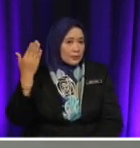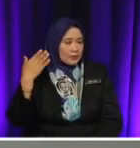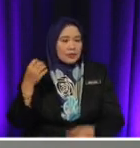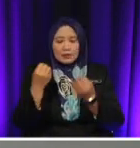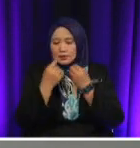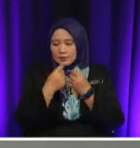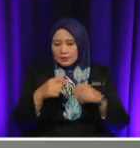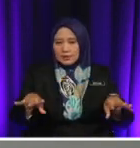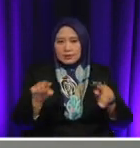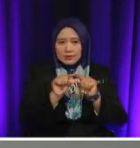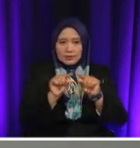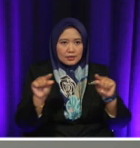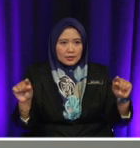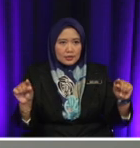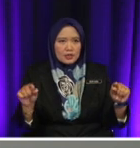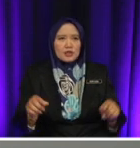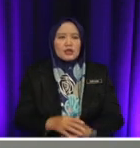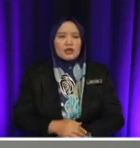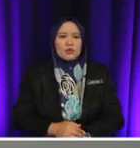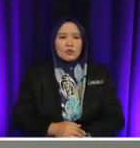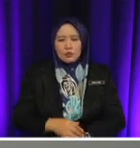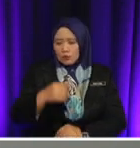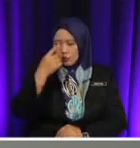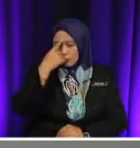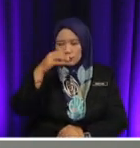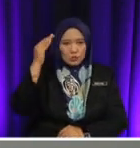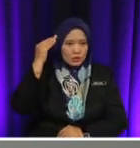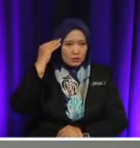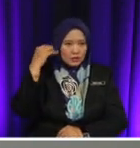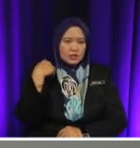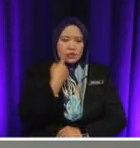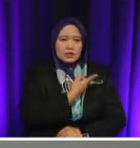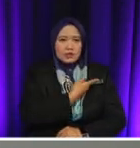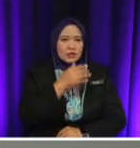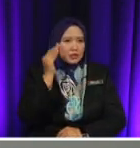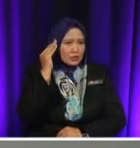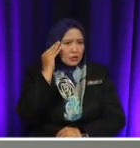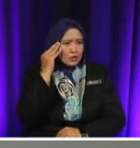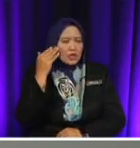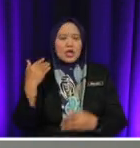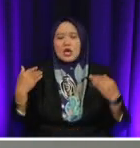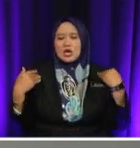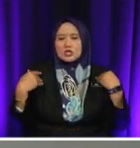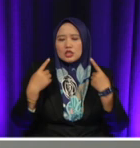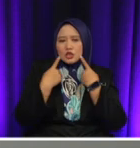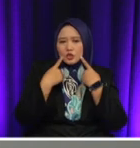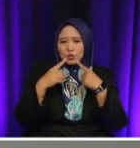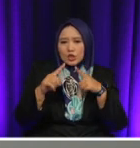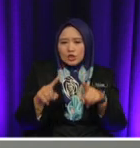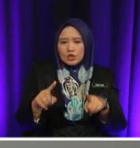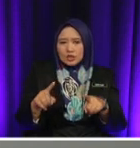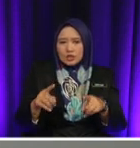itu oke anda untuk tahu ini kita kena tahu bahawa ada jawan